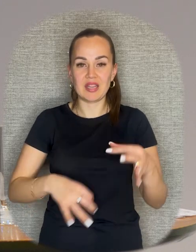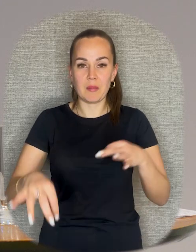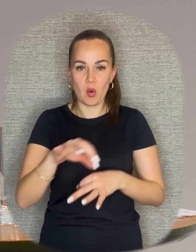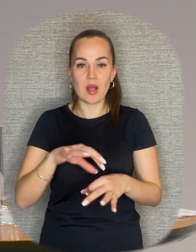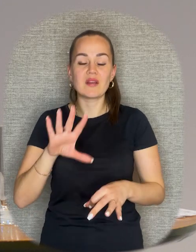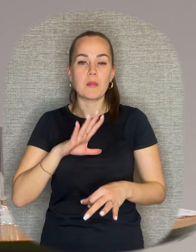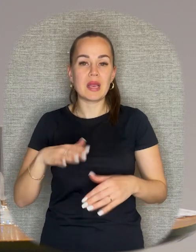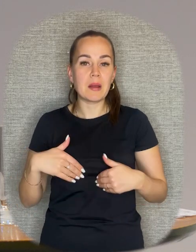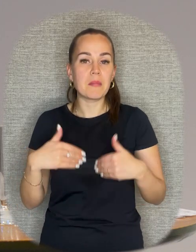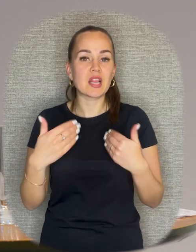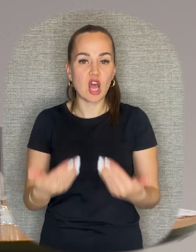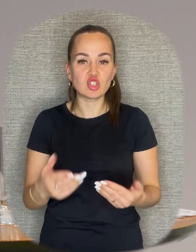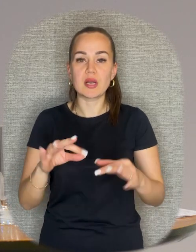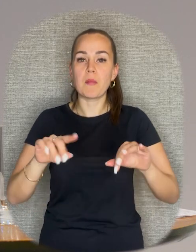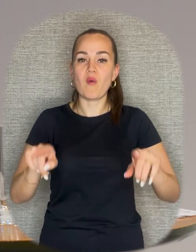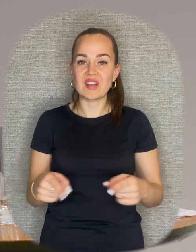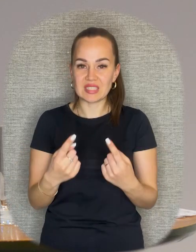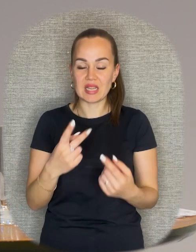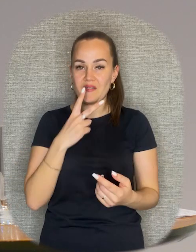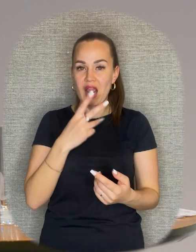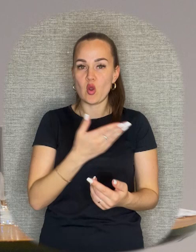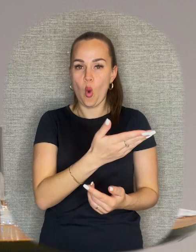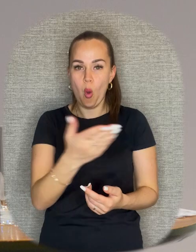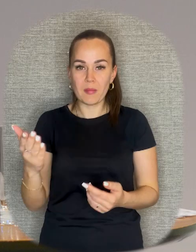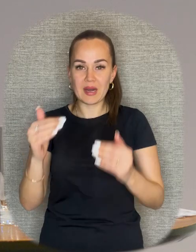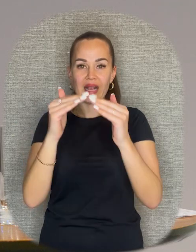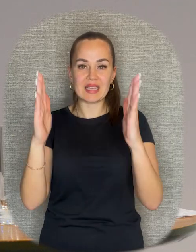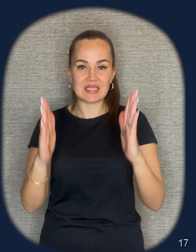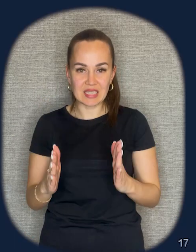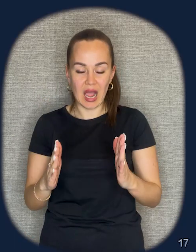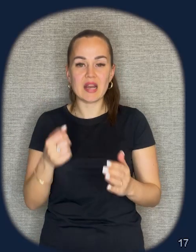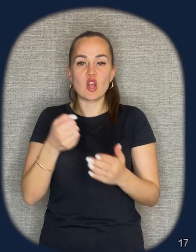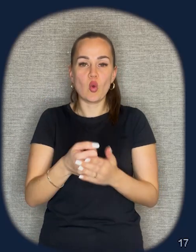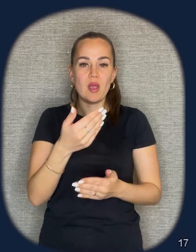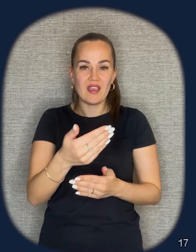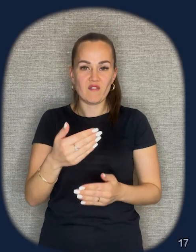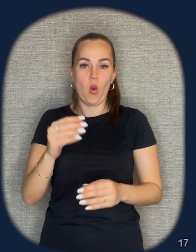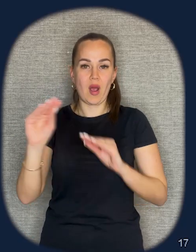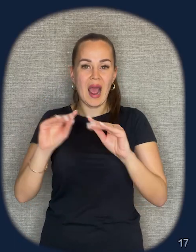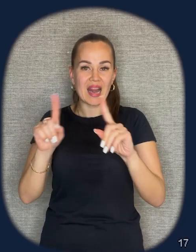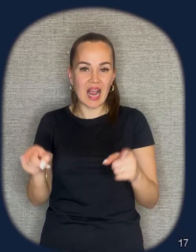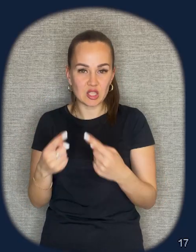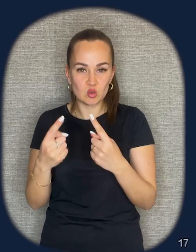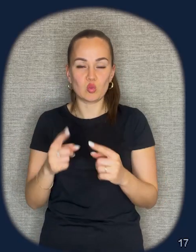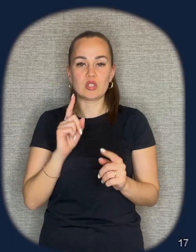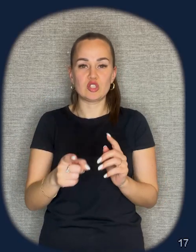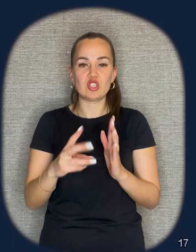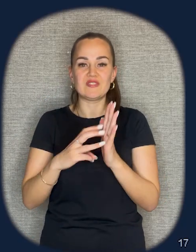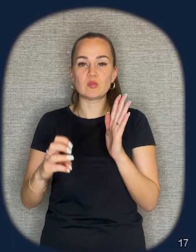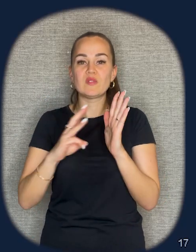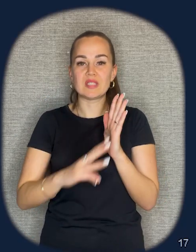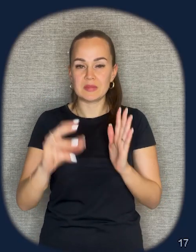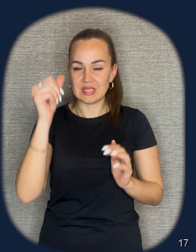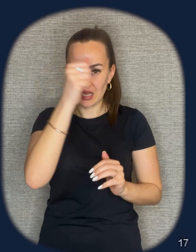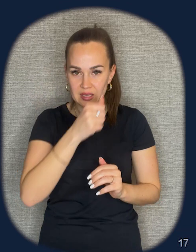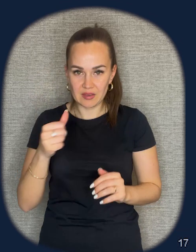года и вот среди представленных проектов были предложения например по восстановлению облика здания до